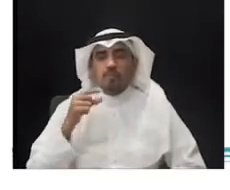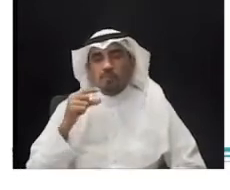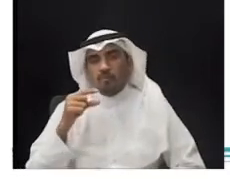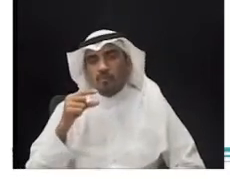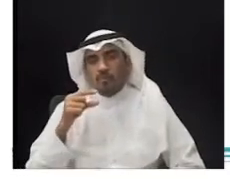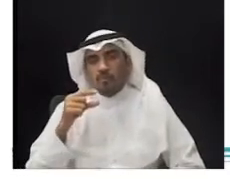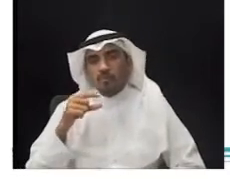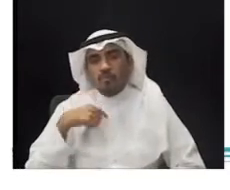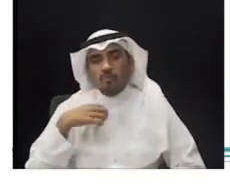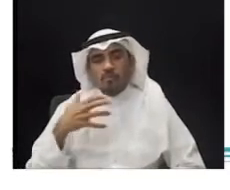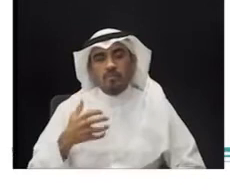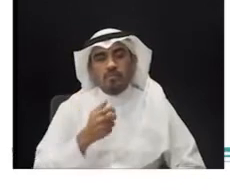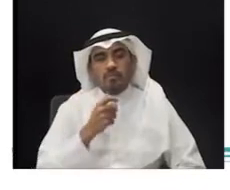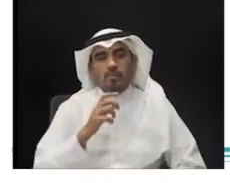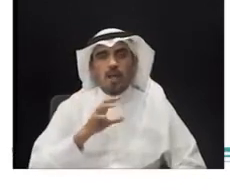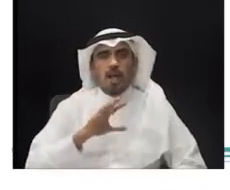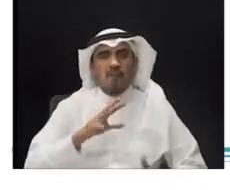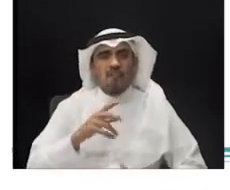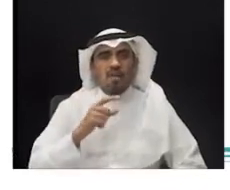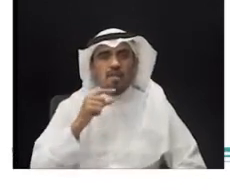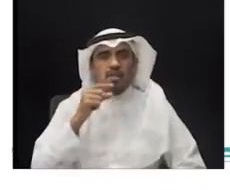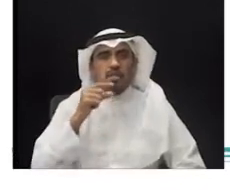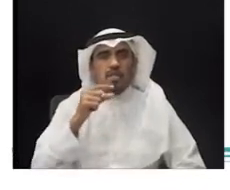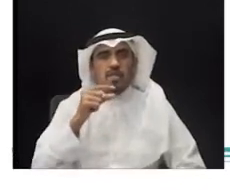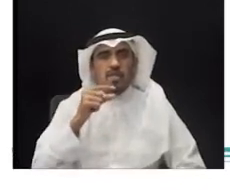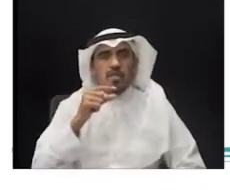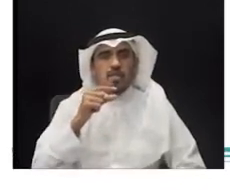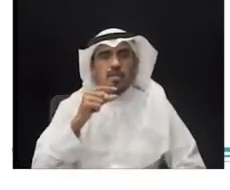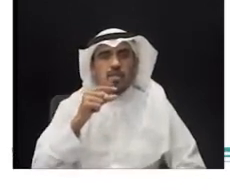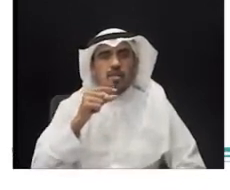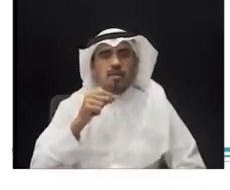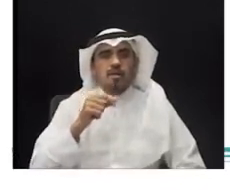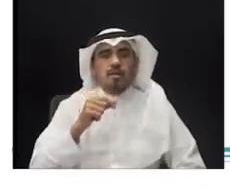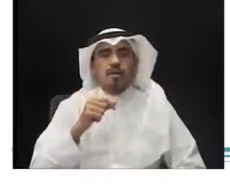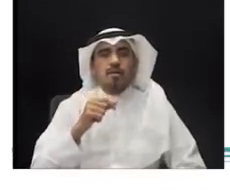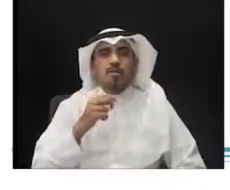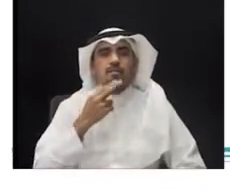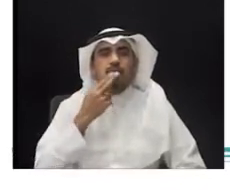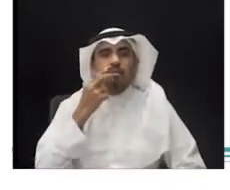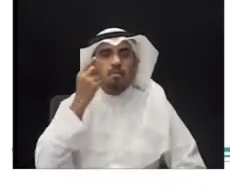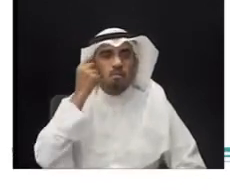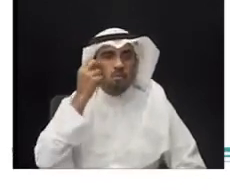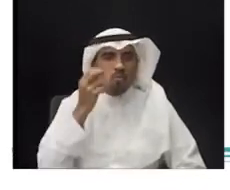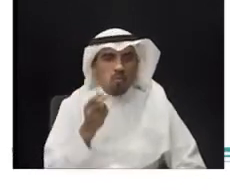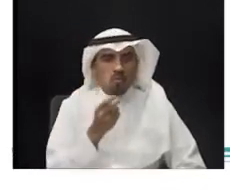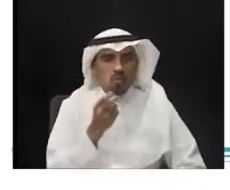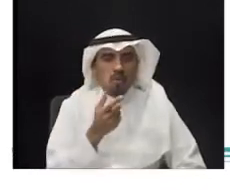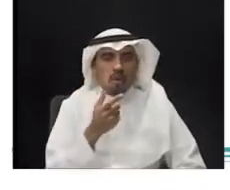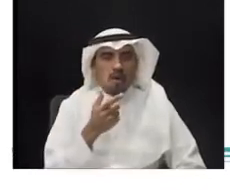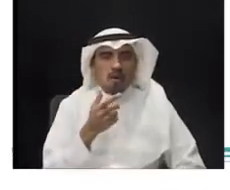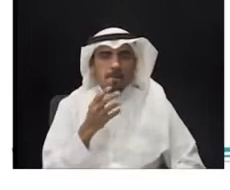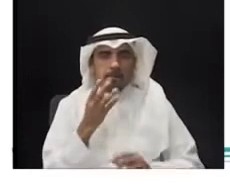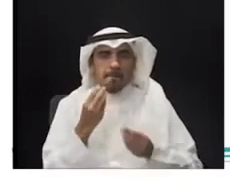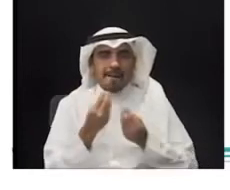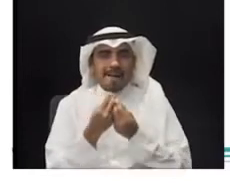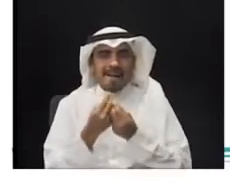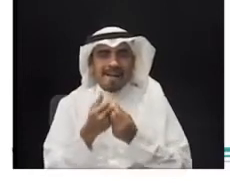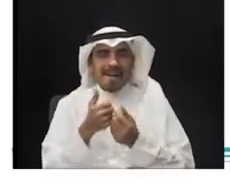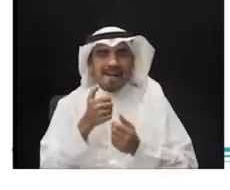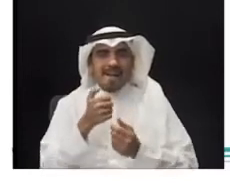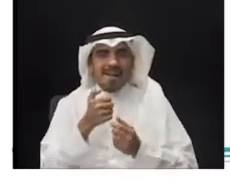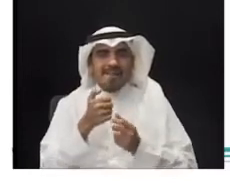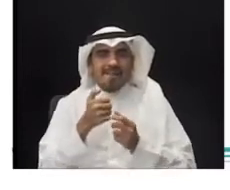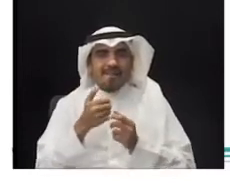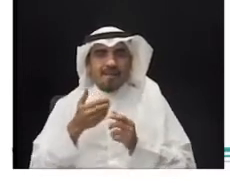هو حرف الدال. سنأخذ خفية كتابته بخط الرقعة متصلا بكلمة قبله بحرف قبله